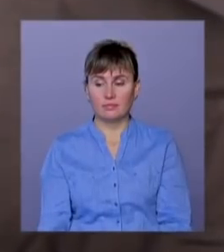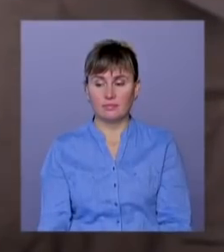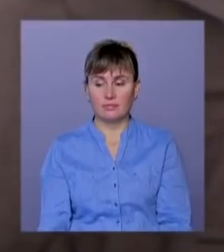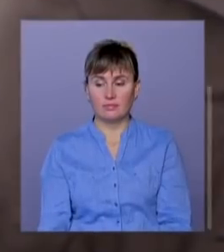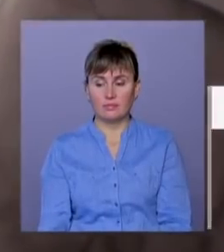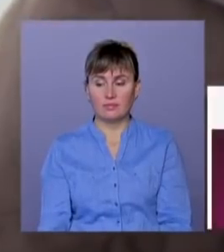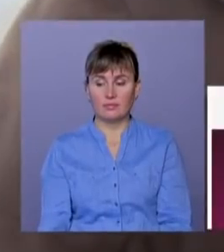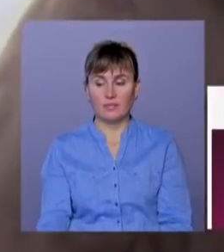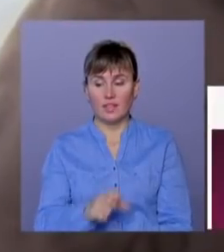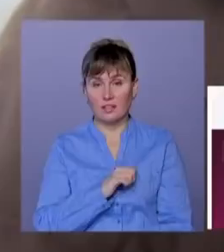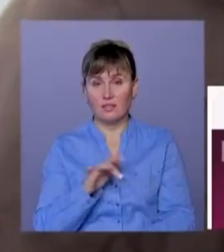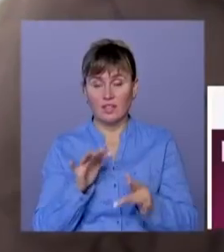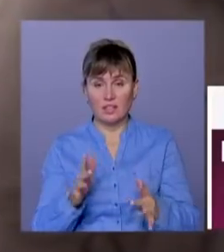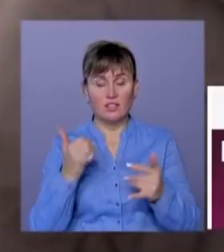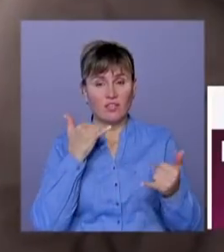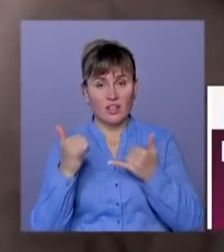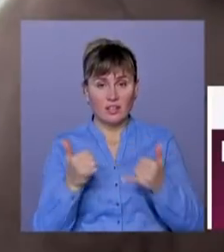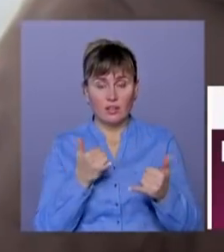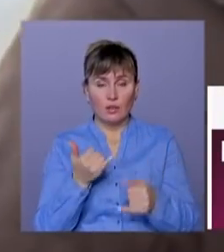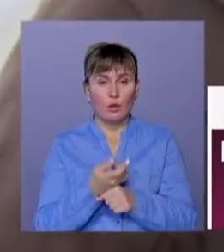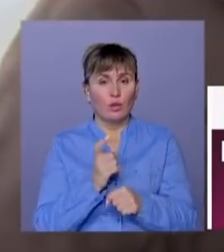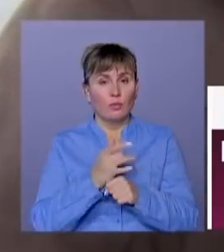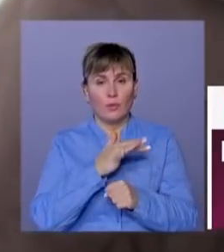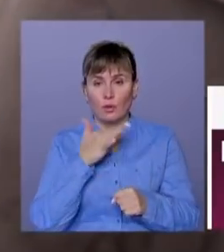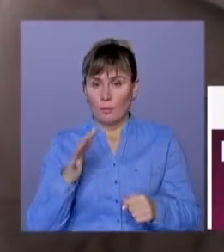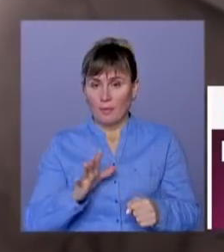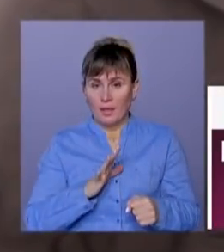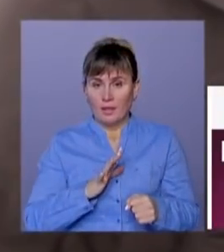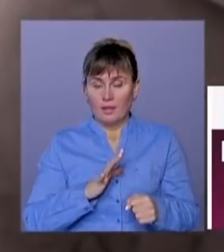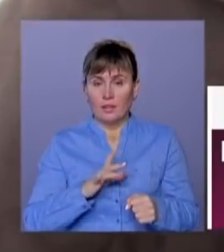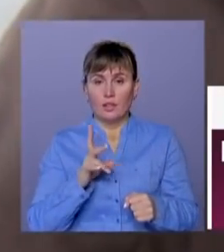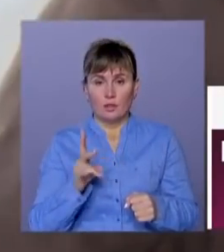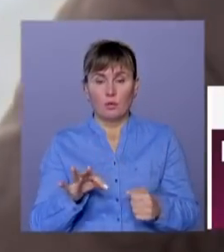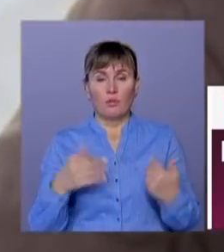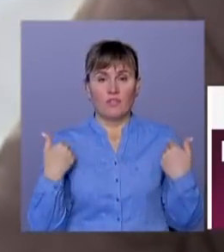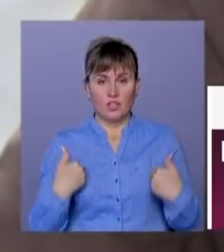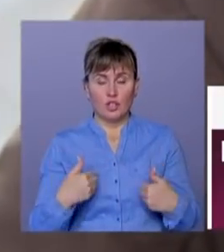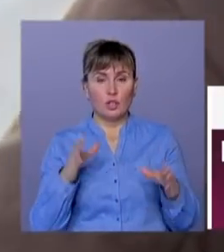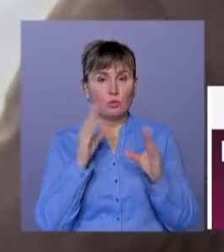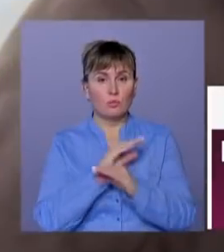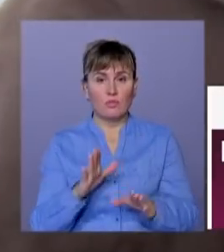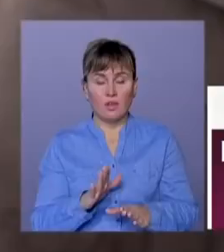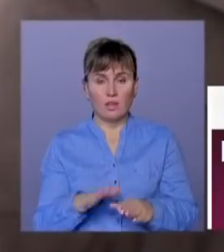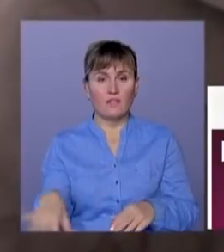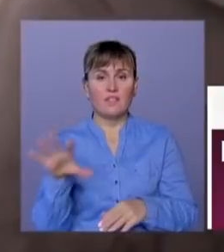Ну, на самом деле, звонков и запросов очень много. Ну, физически не успеваем,